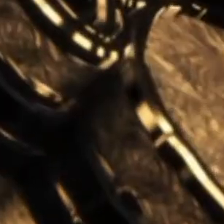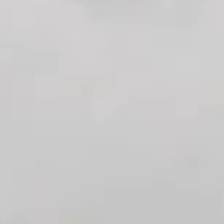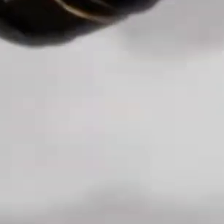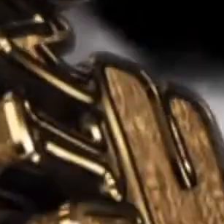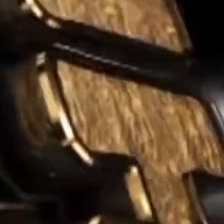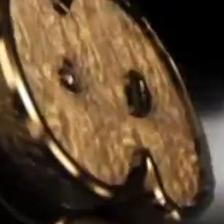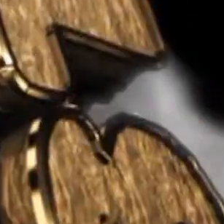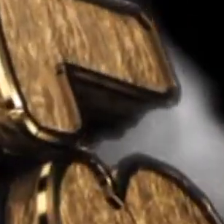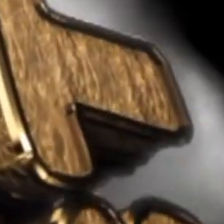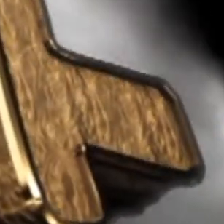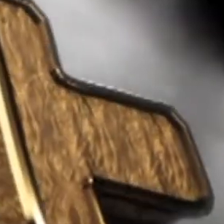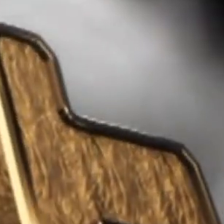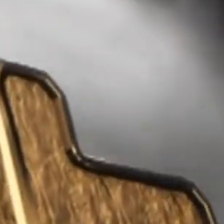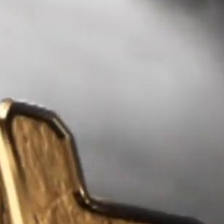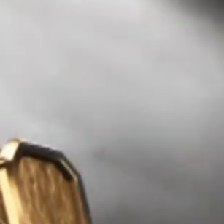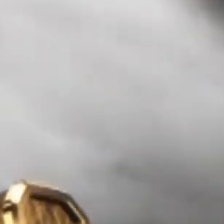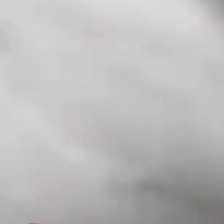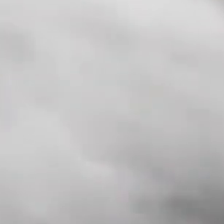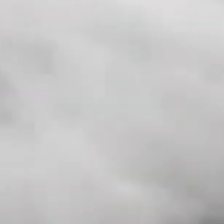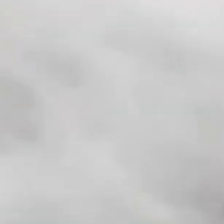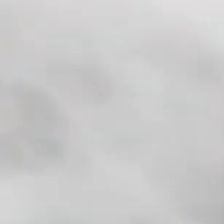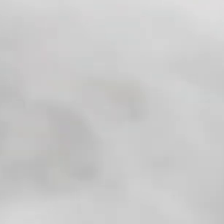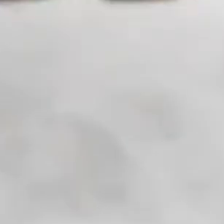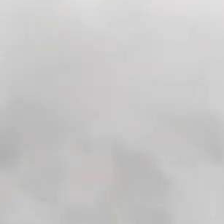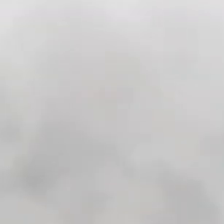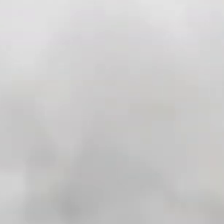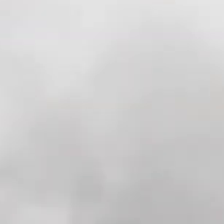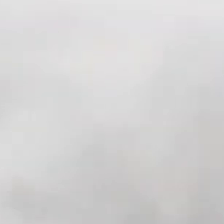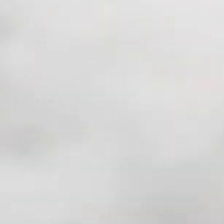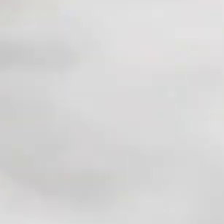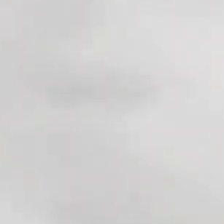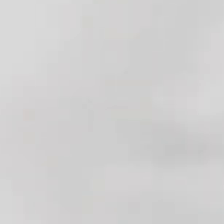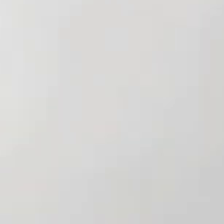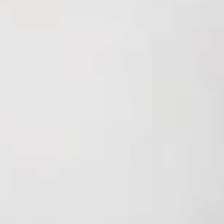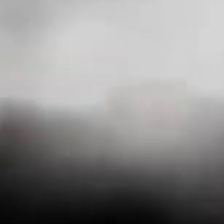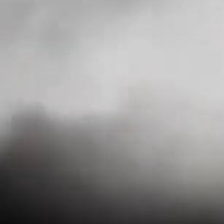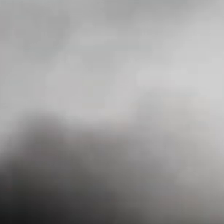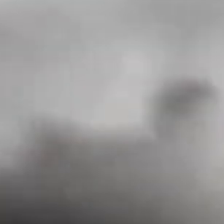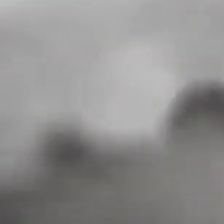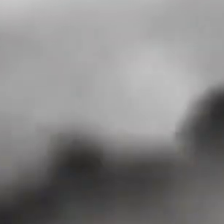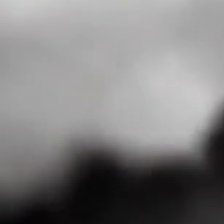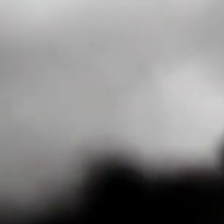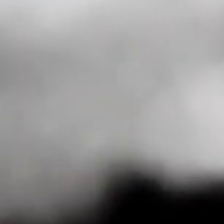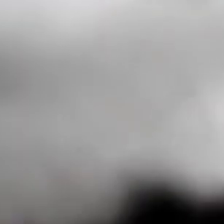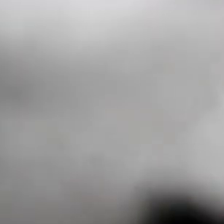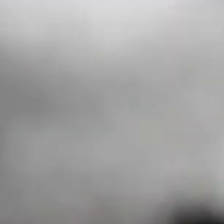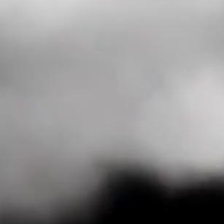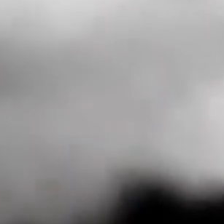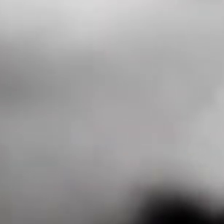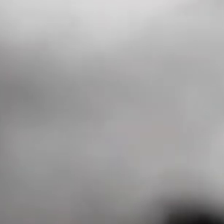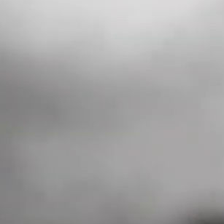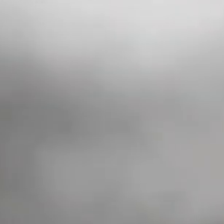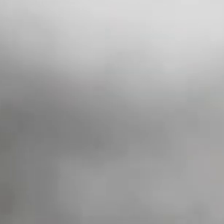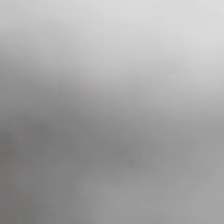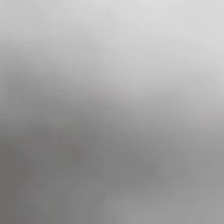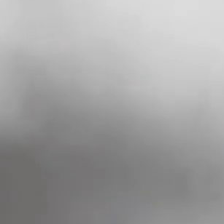wige timimu tungamire tenze de